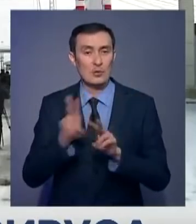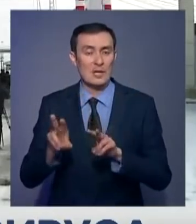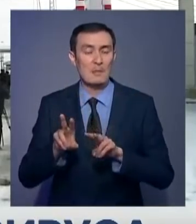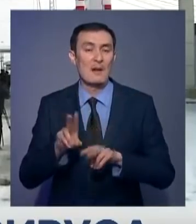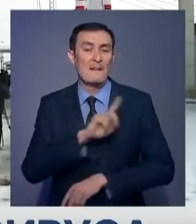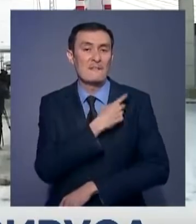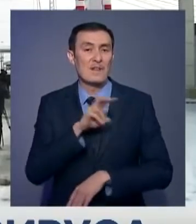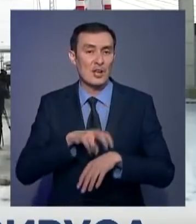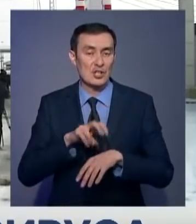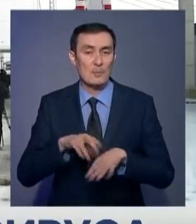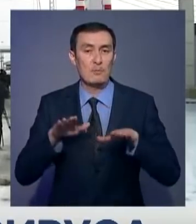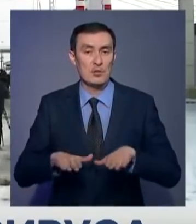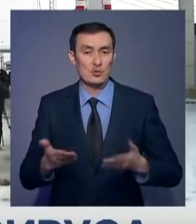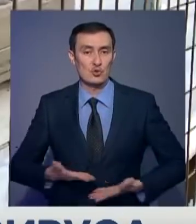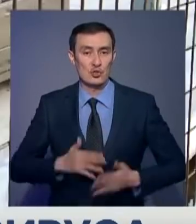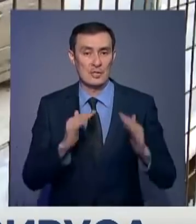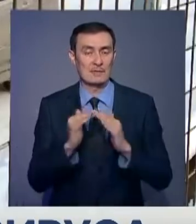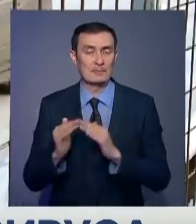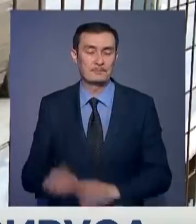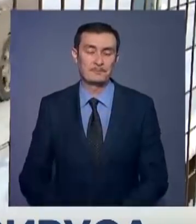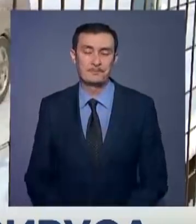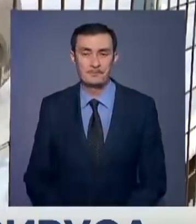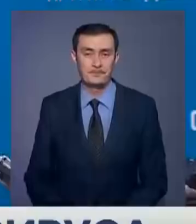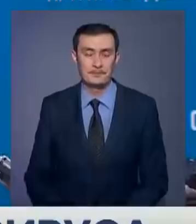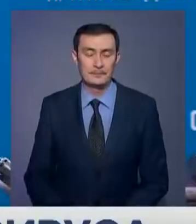наблюдением врачей по месту жительства.